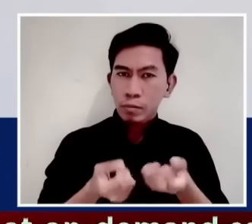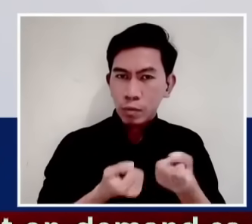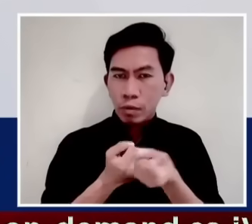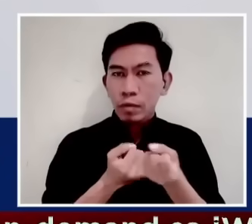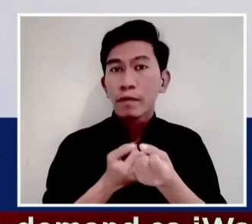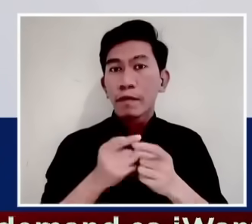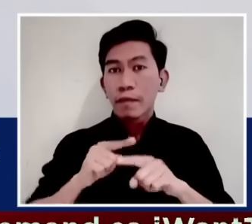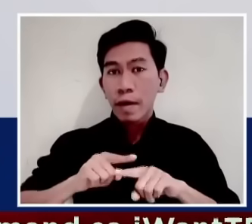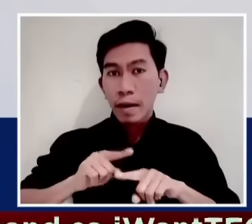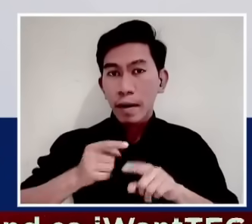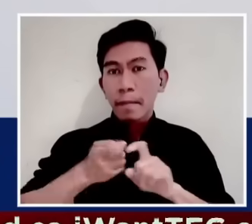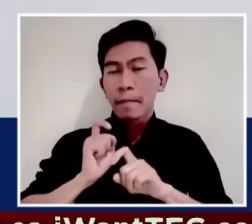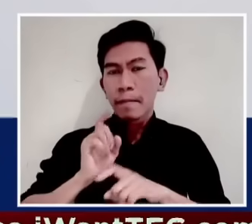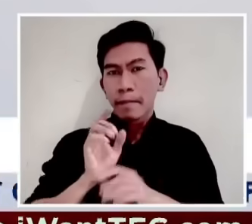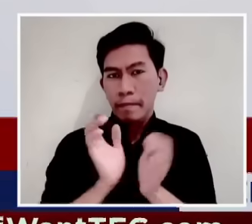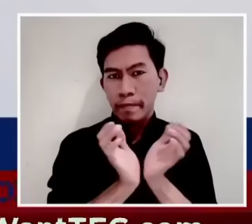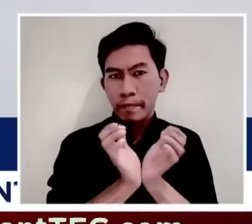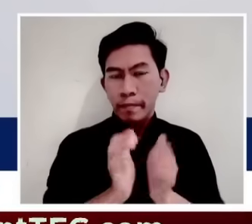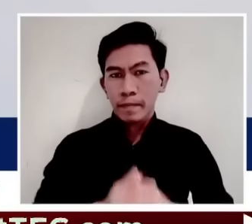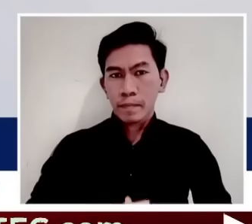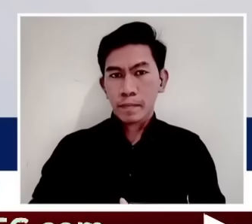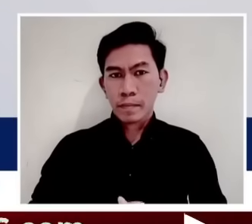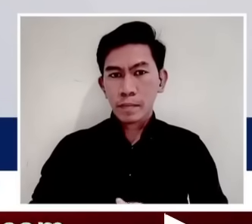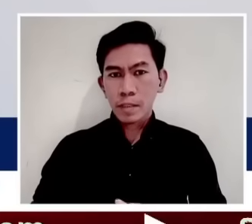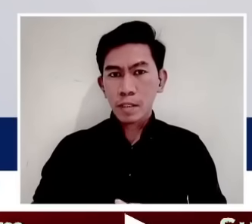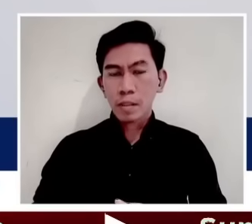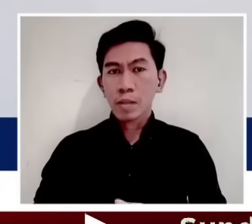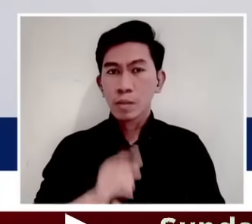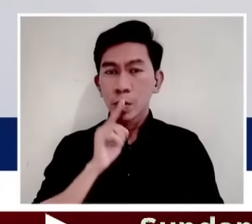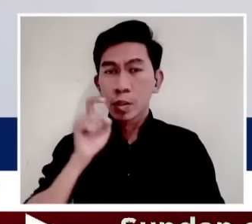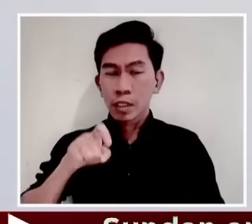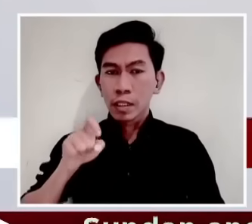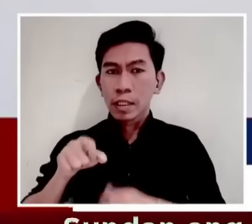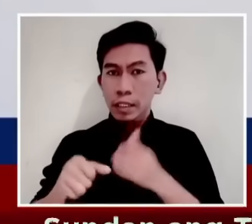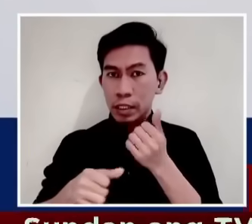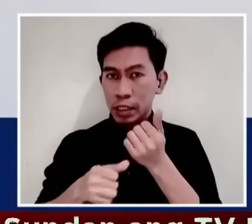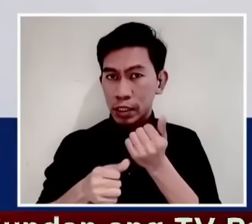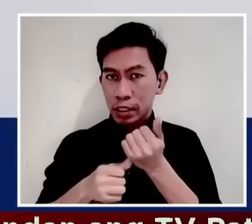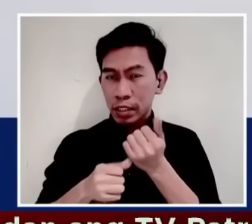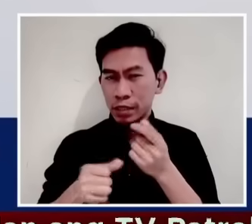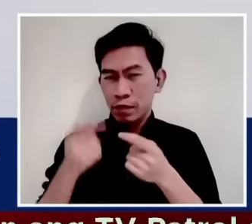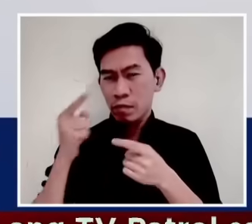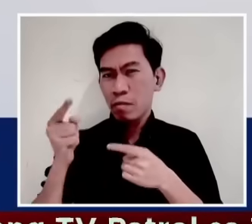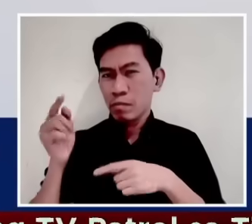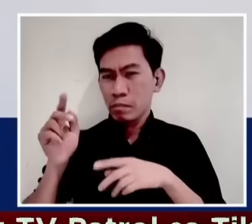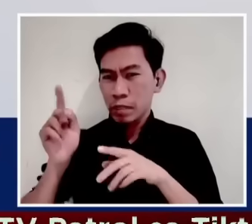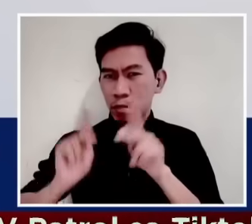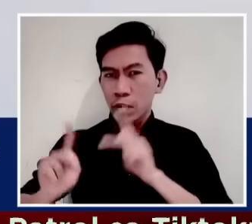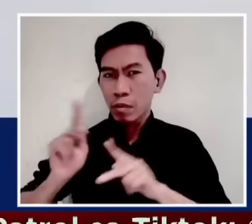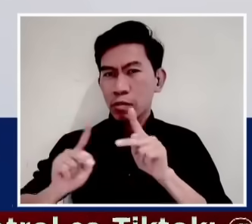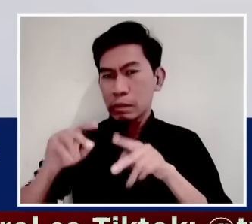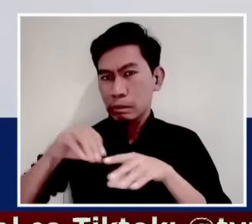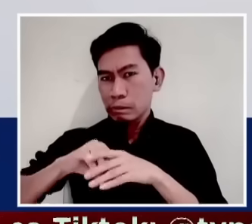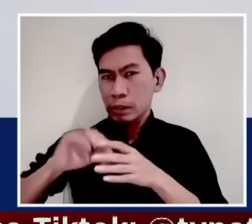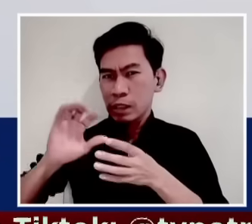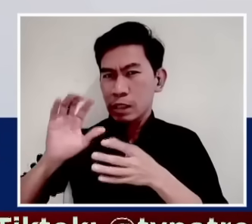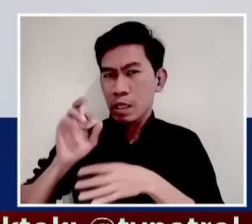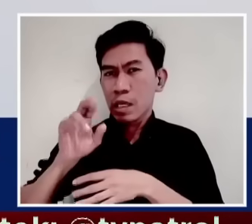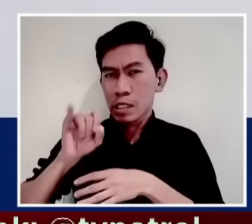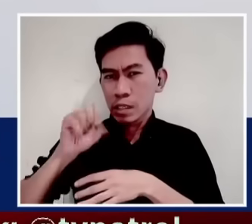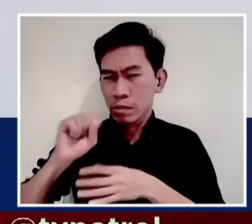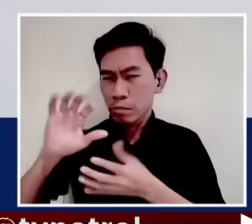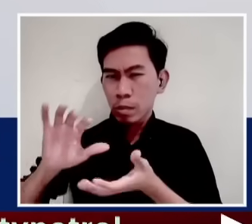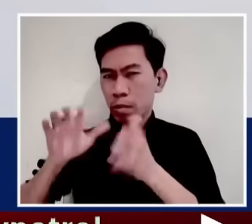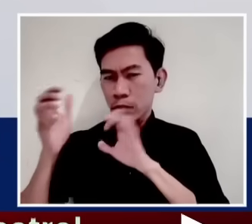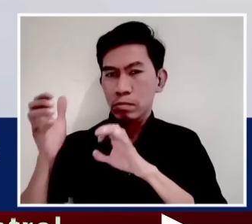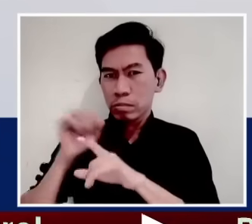Because they're leading the assistance, yung assistance to individuals in crisis situation, that's a range of 15 to 20,000 depending on the